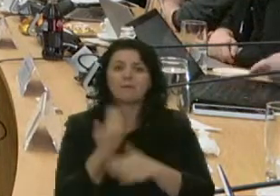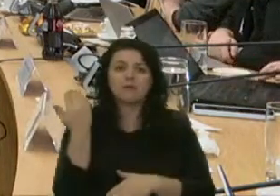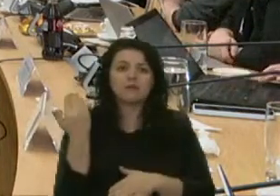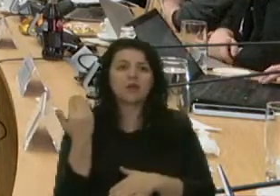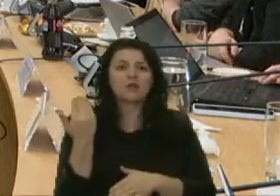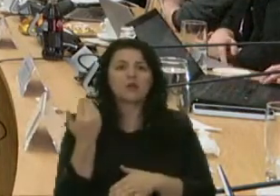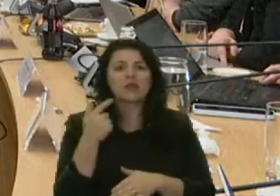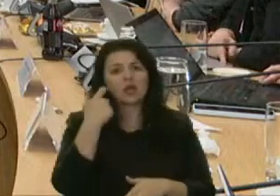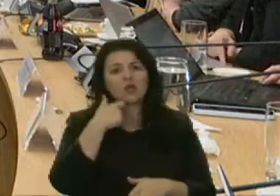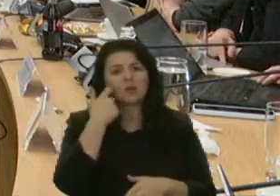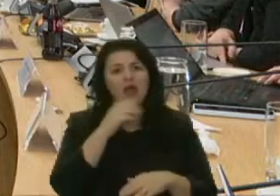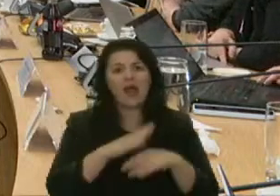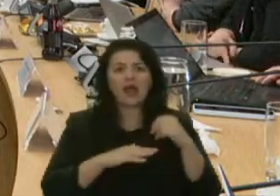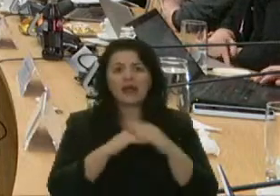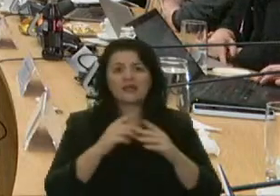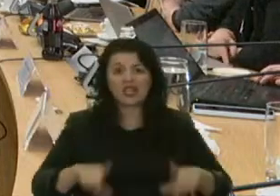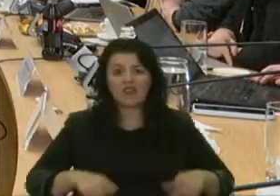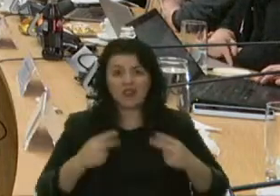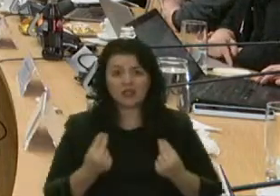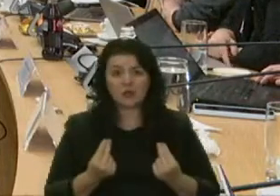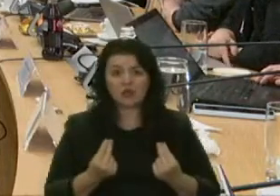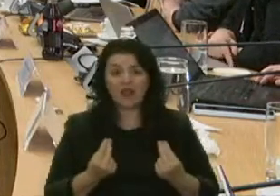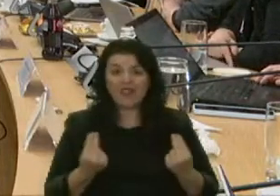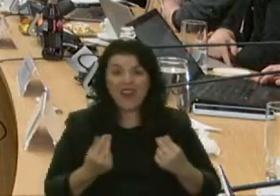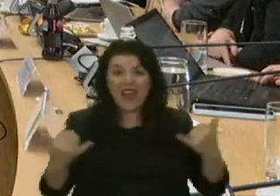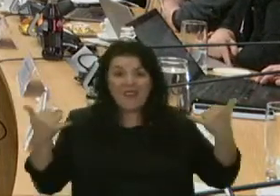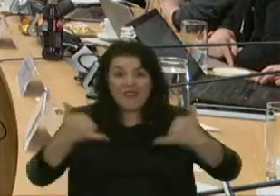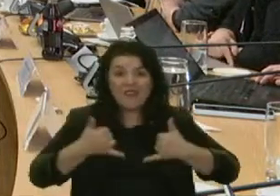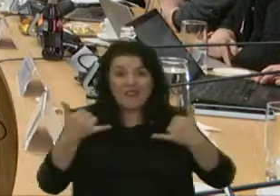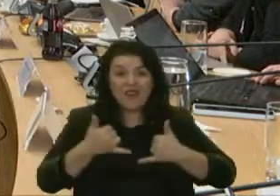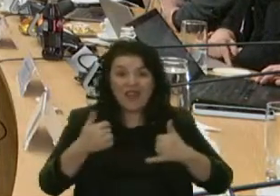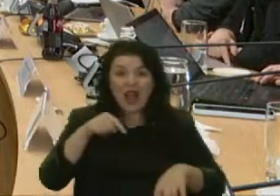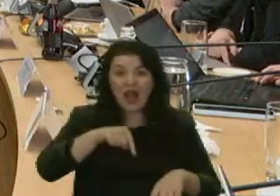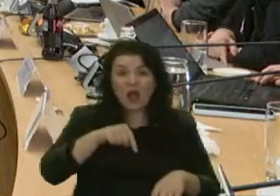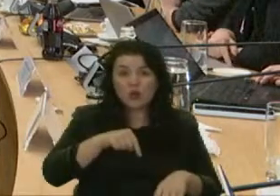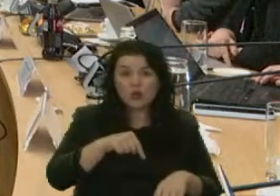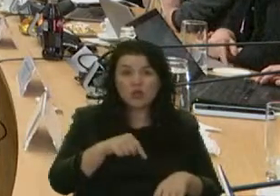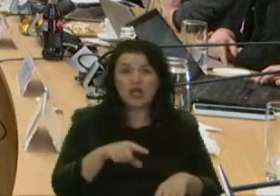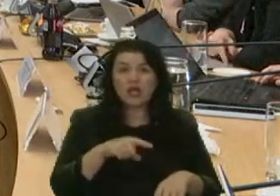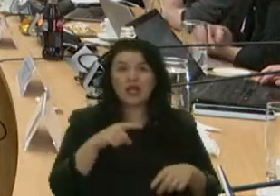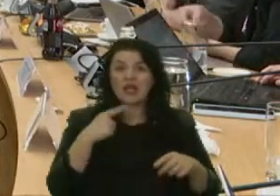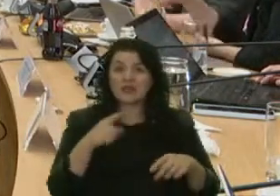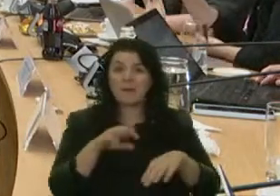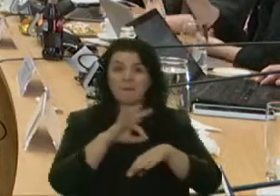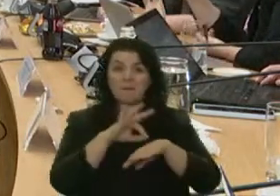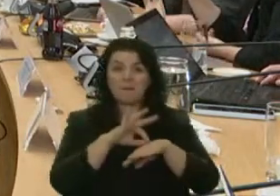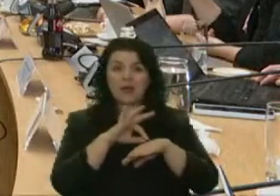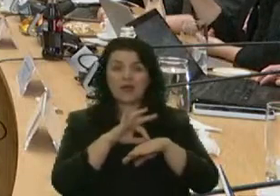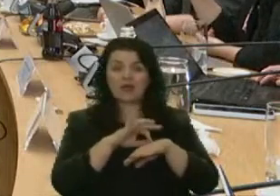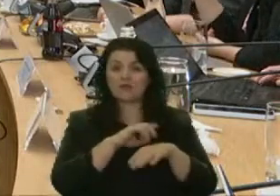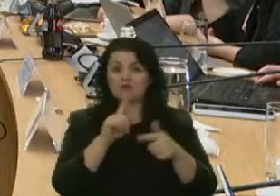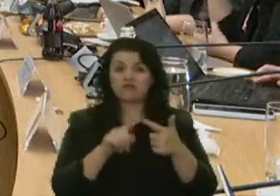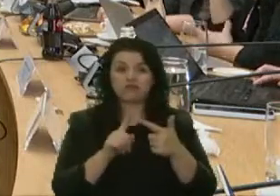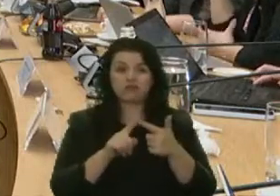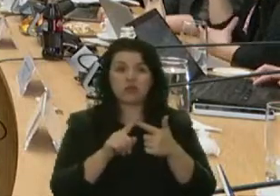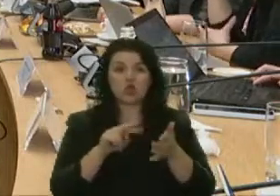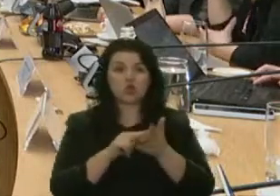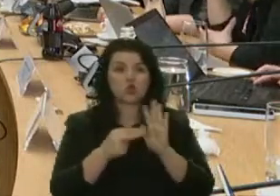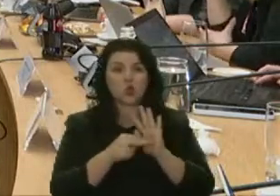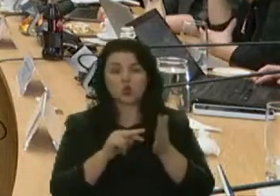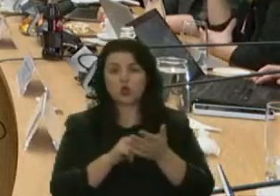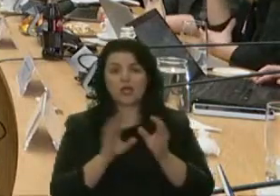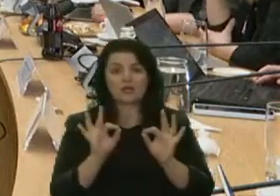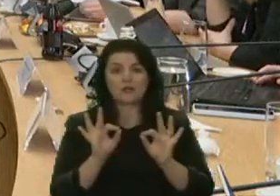încât la Cluj să fie o calitate a vieții cât mai bună de aia vine toată lumea la Cluj în primul rând că sunt este un corp profesional de excepție și în al doilea rând pentru că este o infrastructură de